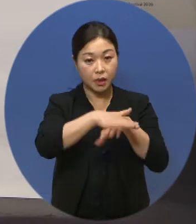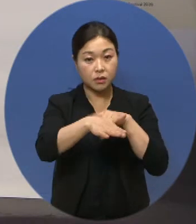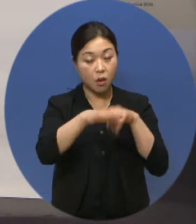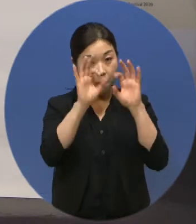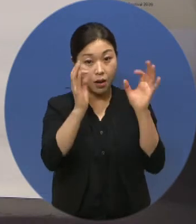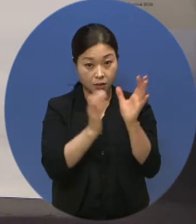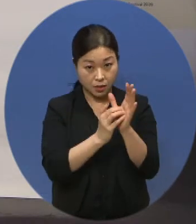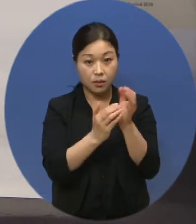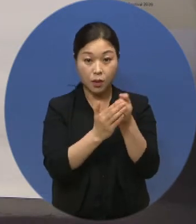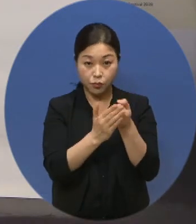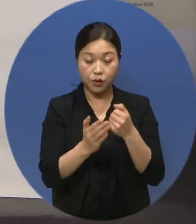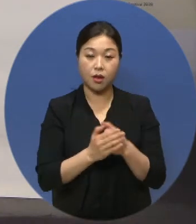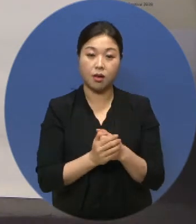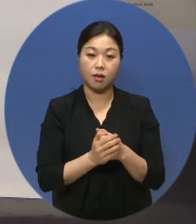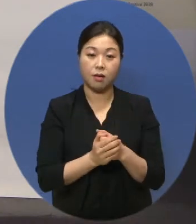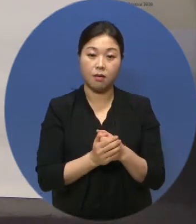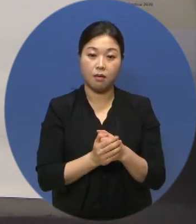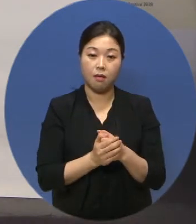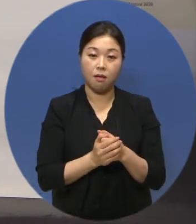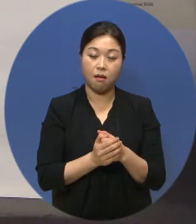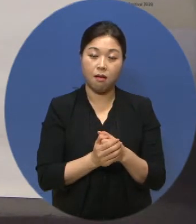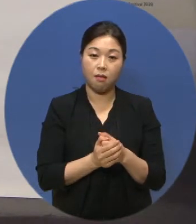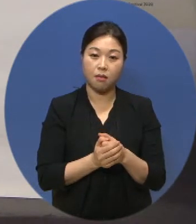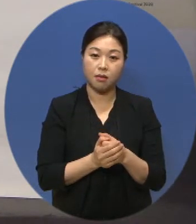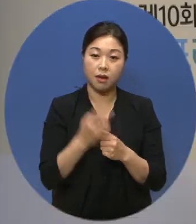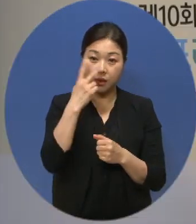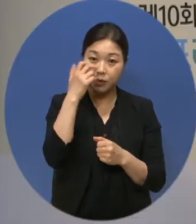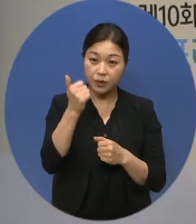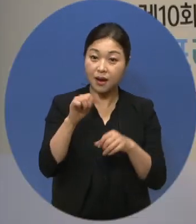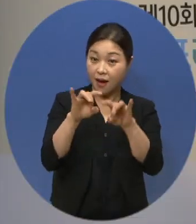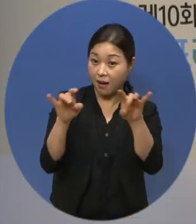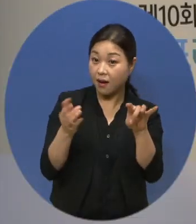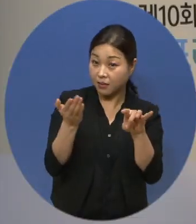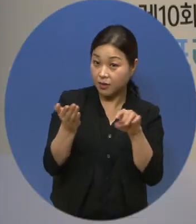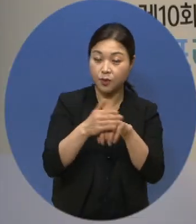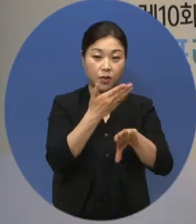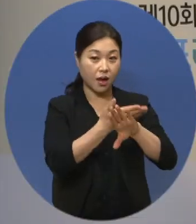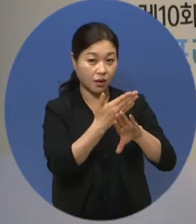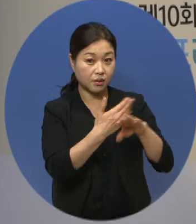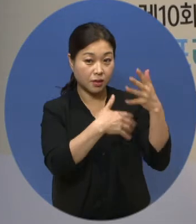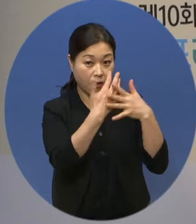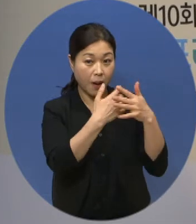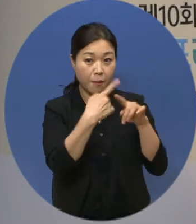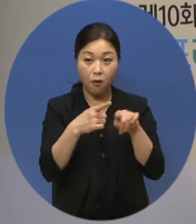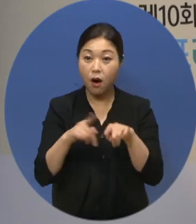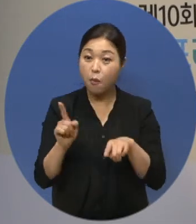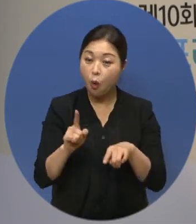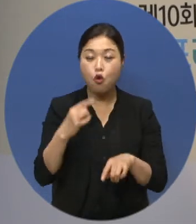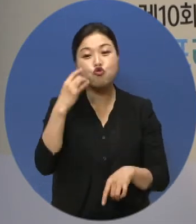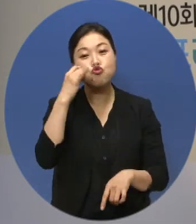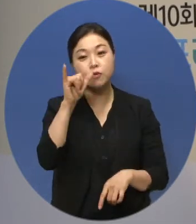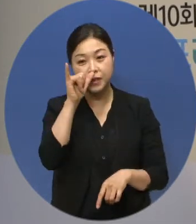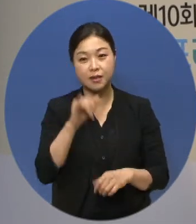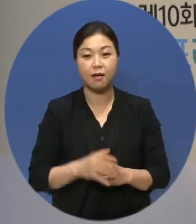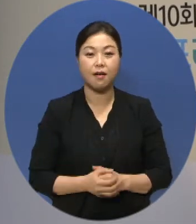이 네 분의 감독님은 각자의 영화를 좀 어떻게 평가하고 계신지, 다른 영화를 또 어떻게 평가하고 계신지 이런 것도 좀